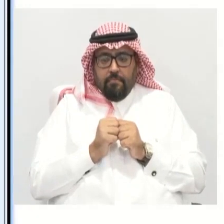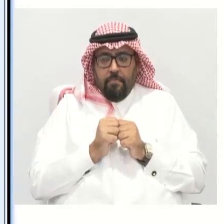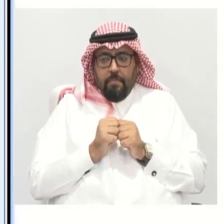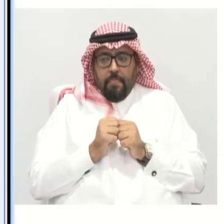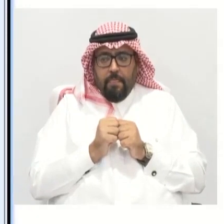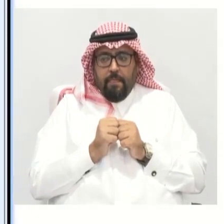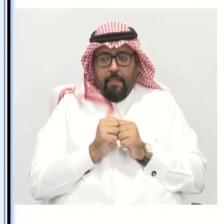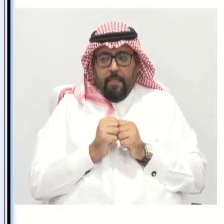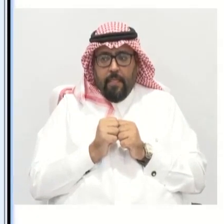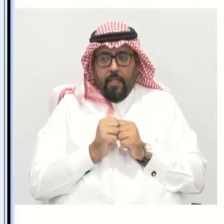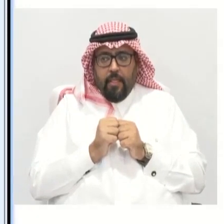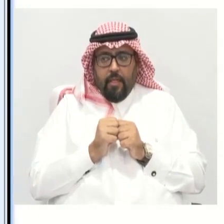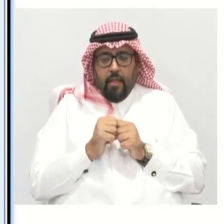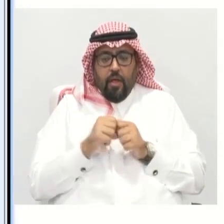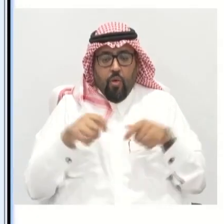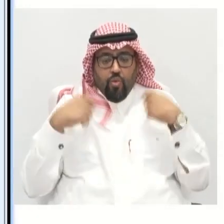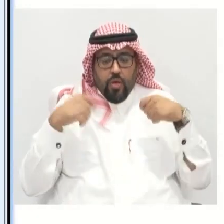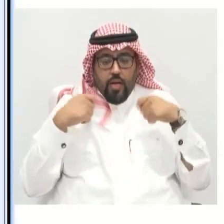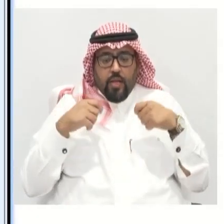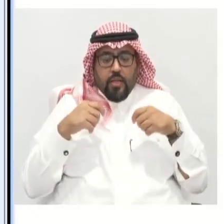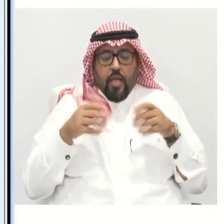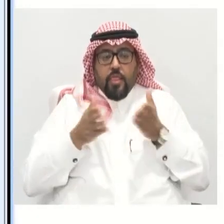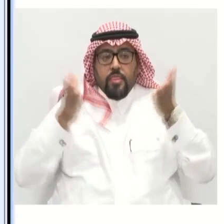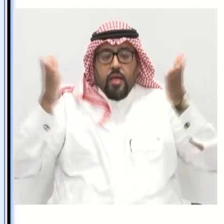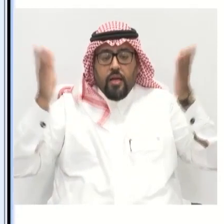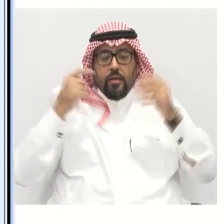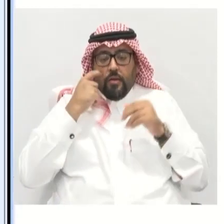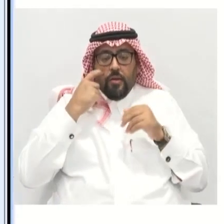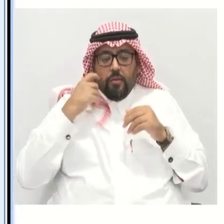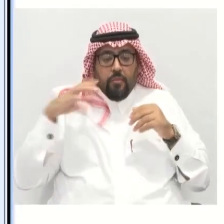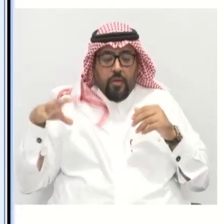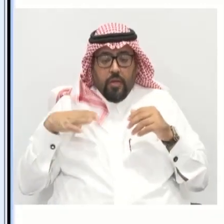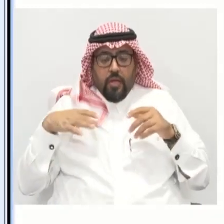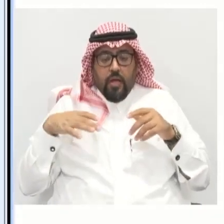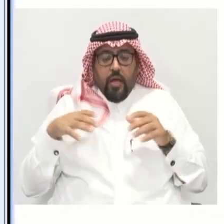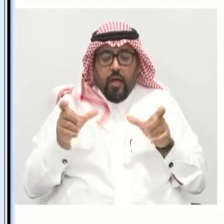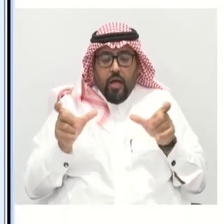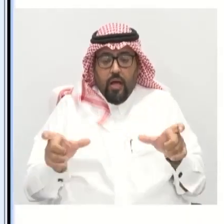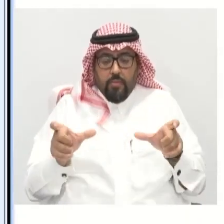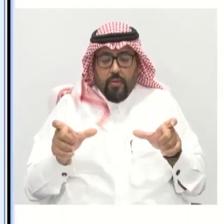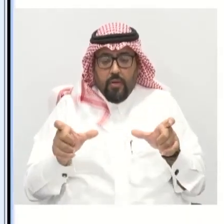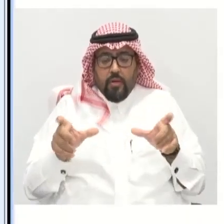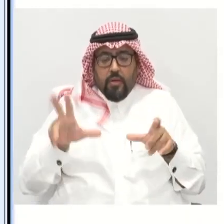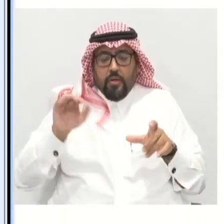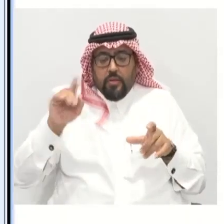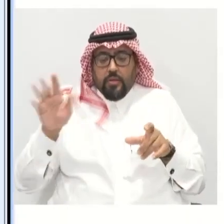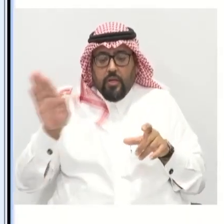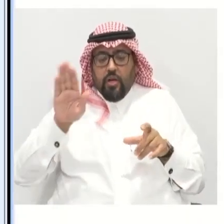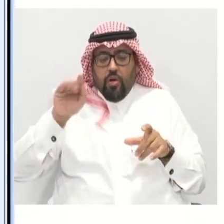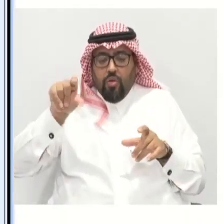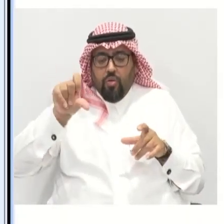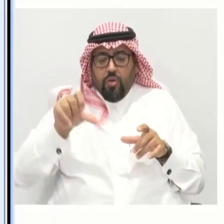مهام من اجهزه وزاره الداخليه المديريه العامه لحرس الحدود المديريه